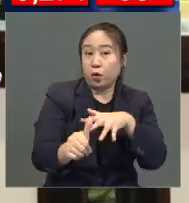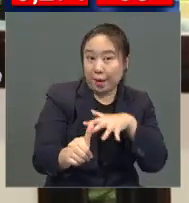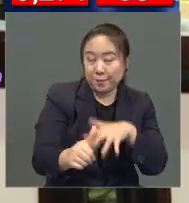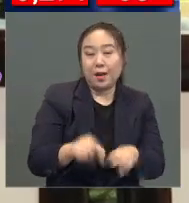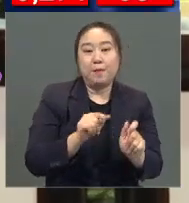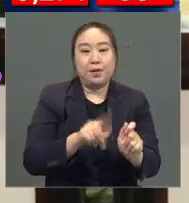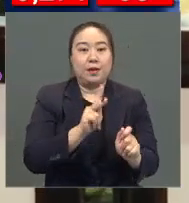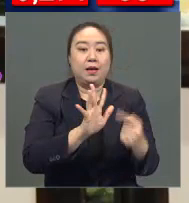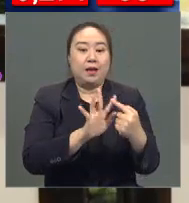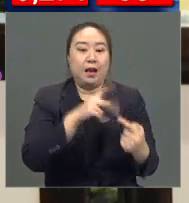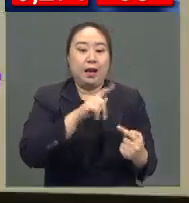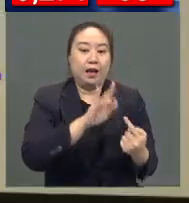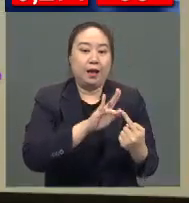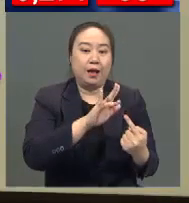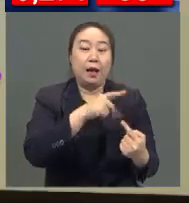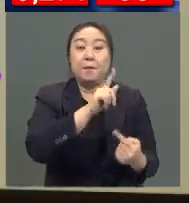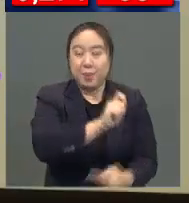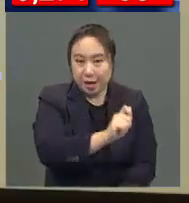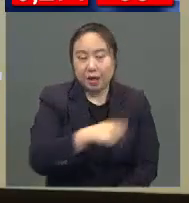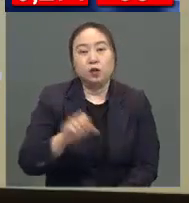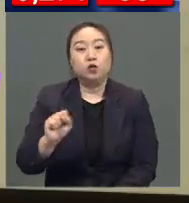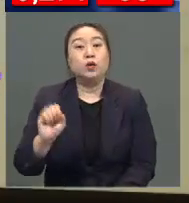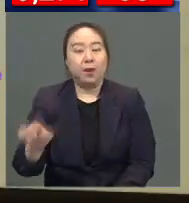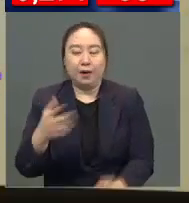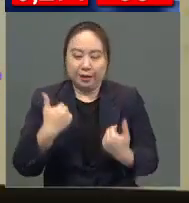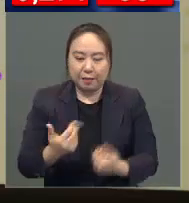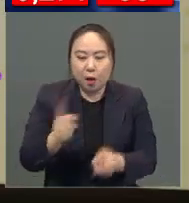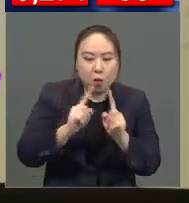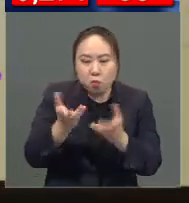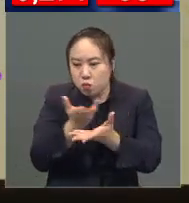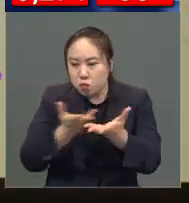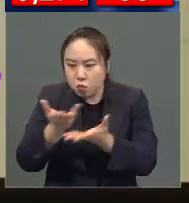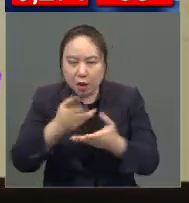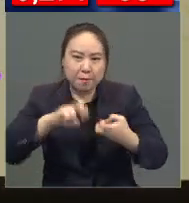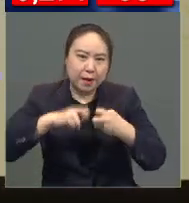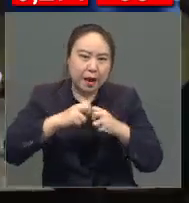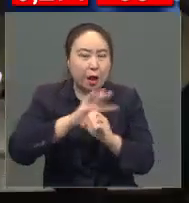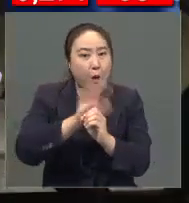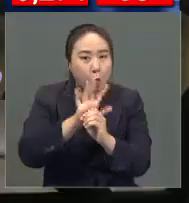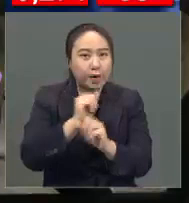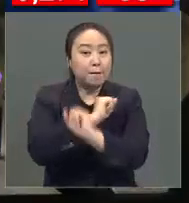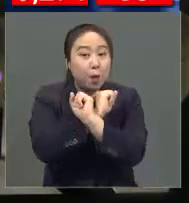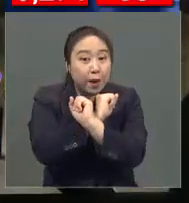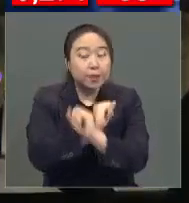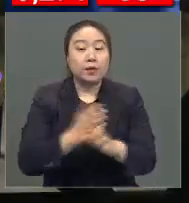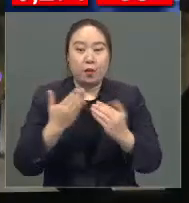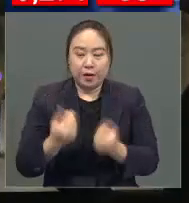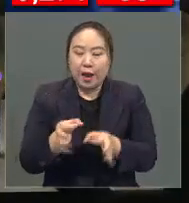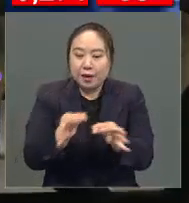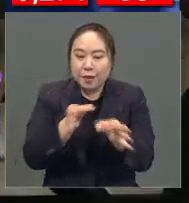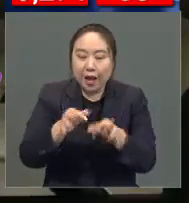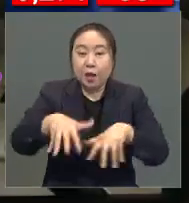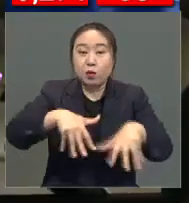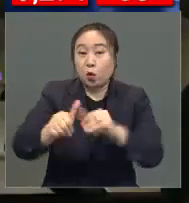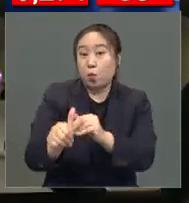อําเภอสุขสําราญไปหารือมาตรการป้องกันการแพร่ระบาดโรคโควิด -19 และสร้างความเข้าใจให้กับผู้นําชุม